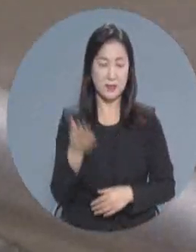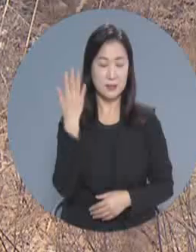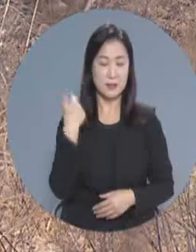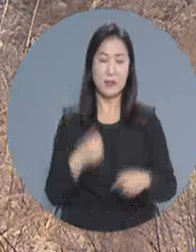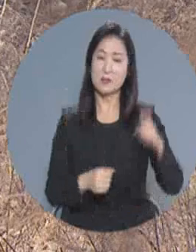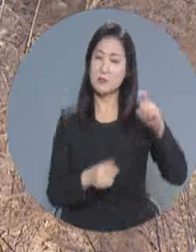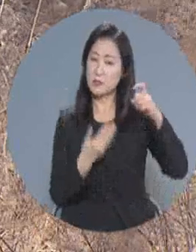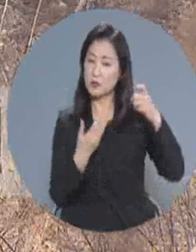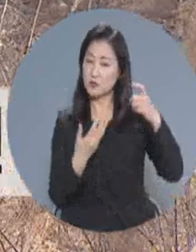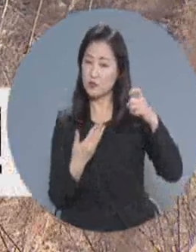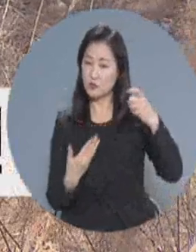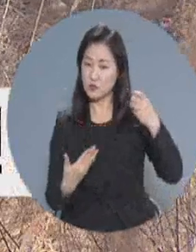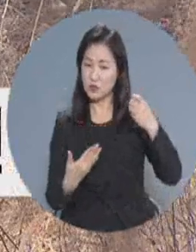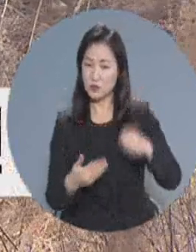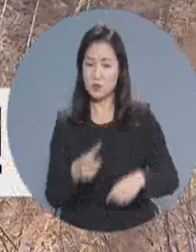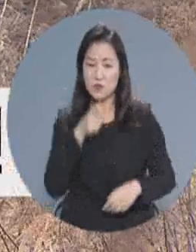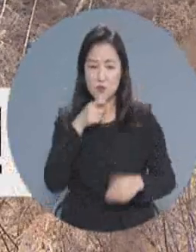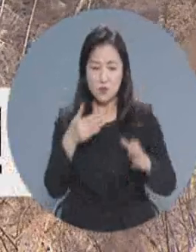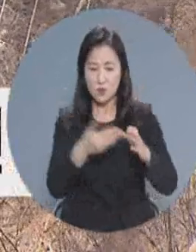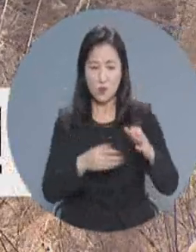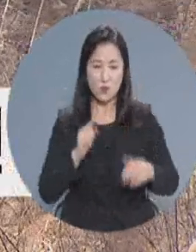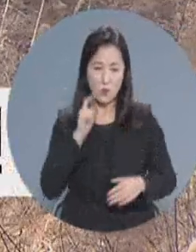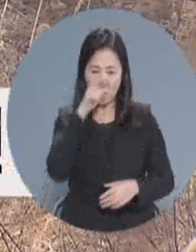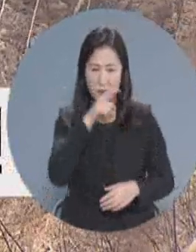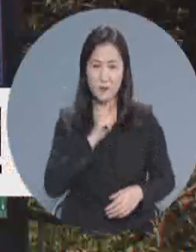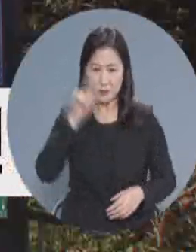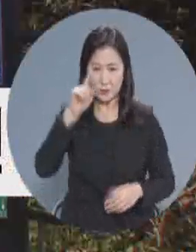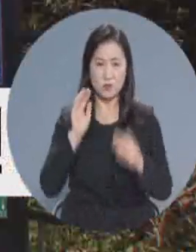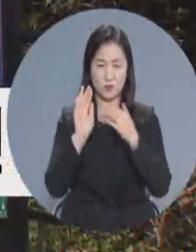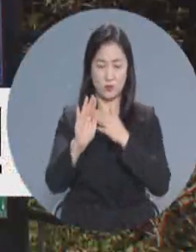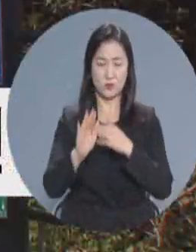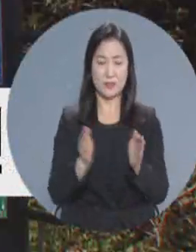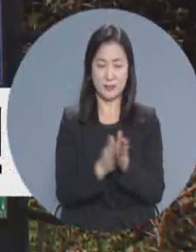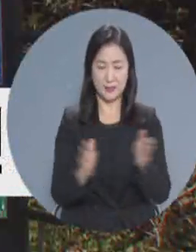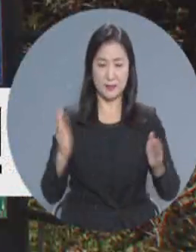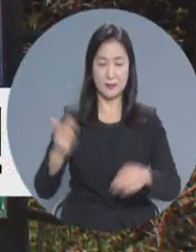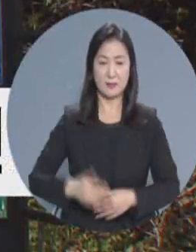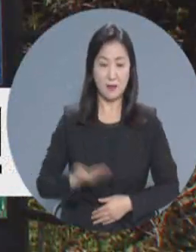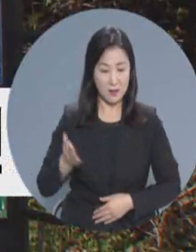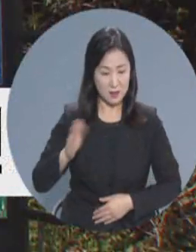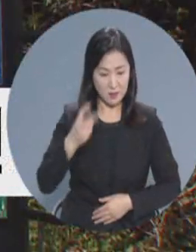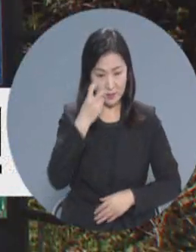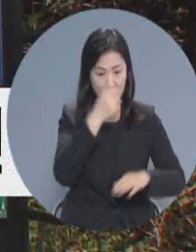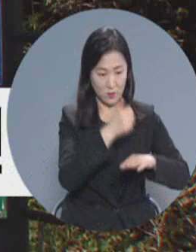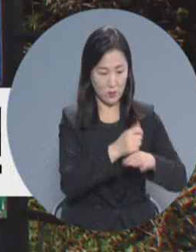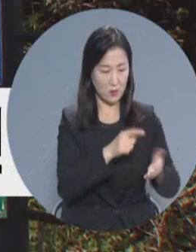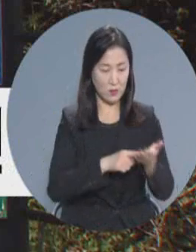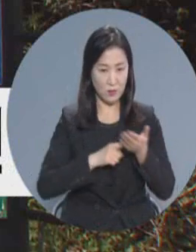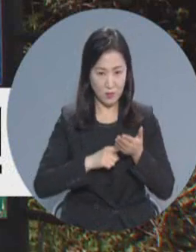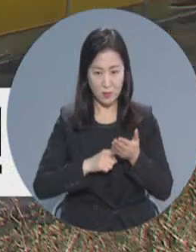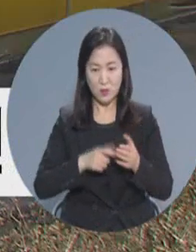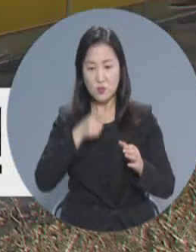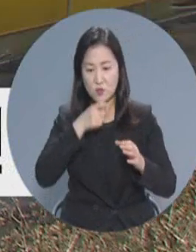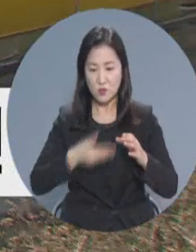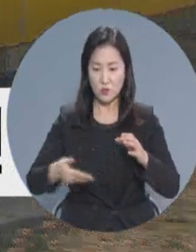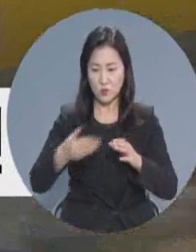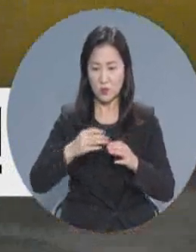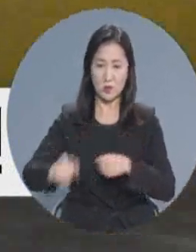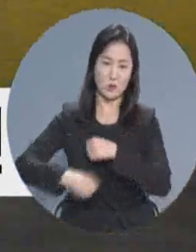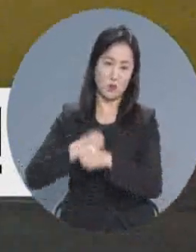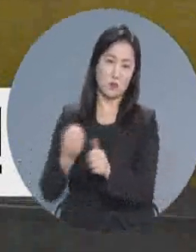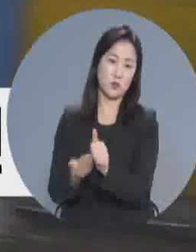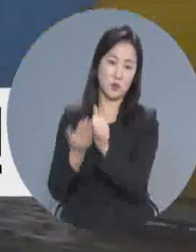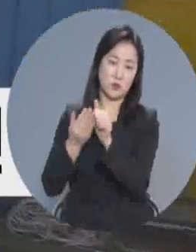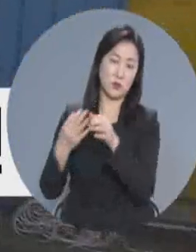주민들이 순천시에 저수지 오염 신고를 하면서였습니다. 하지만 검사 결과에도 저수지업 축사를 운영하는